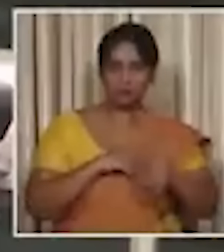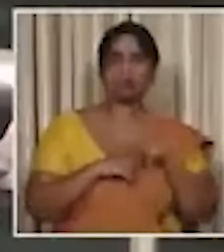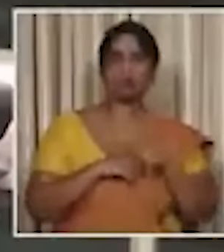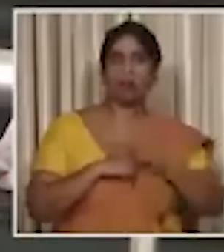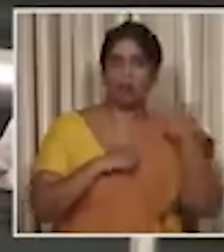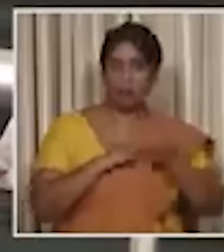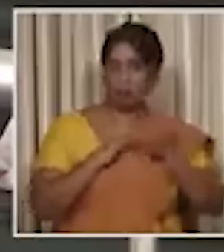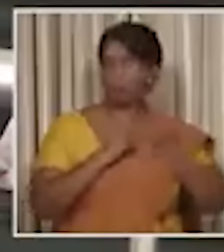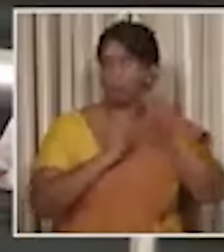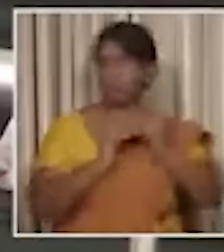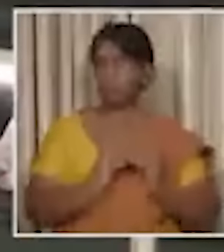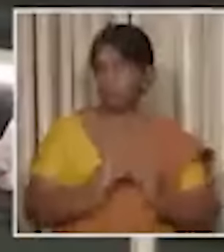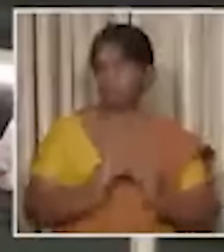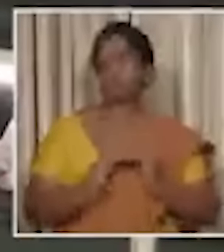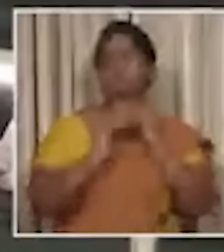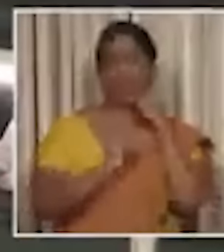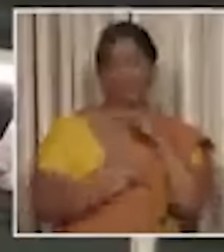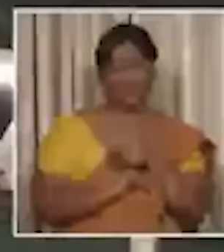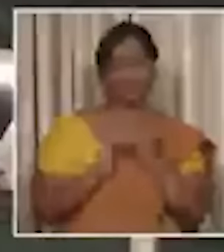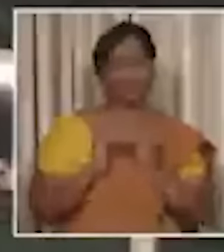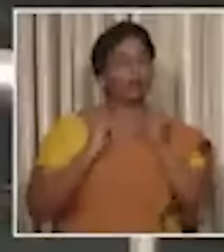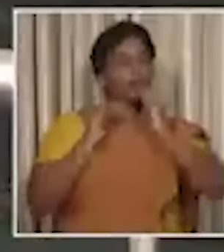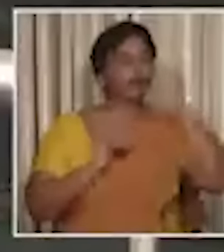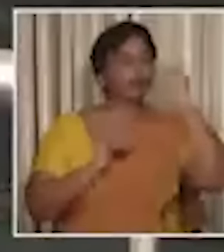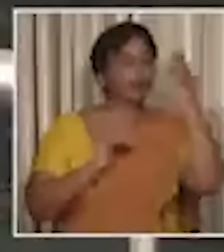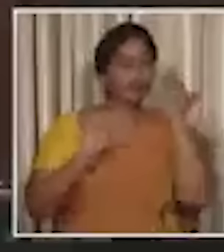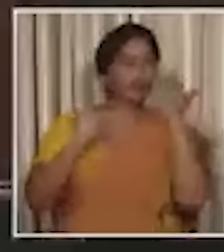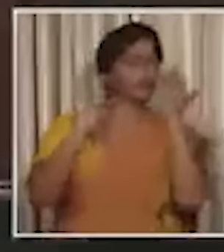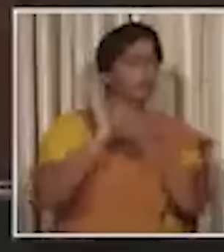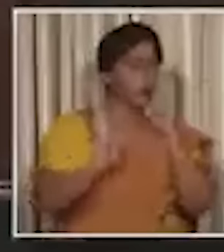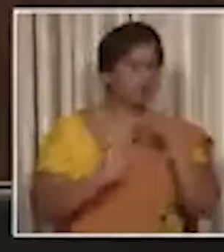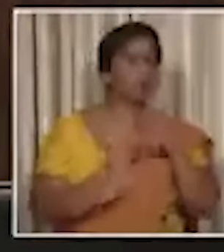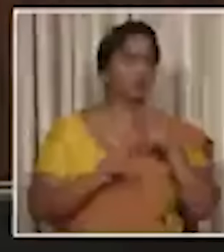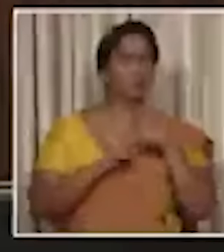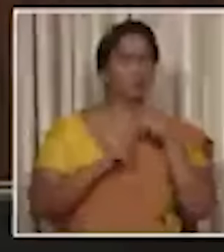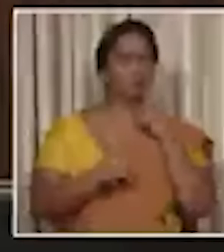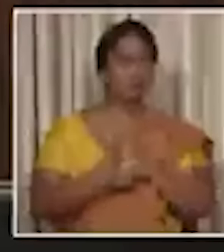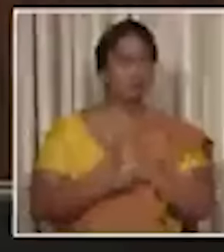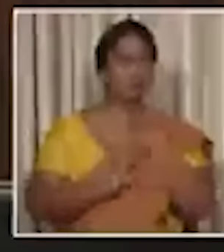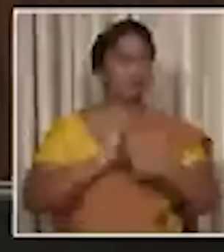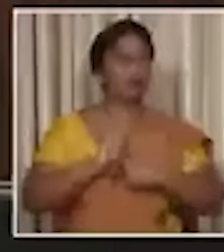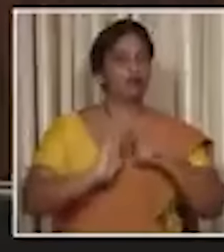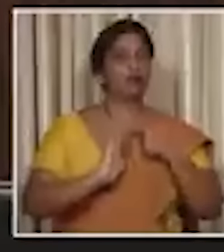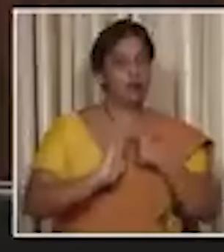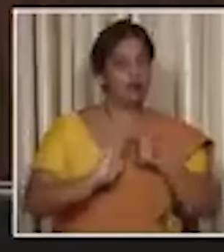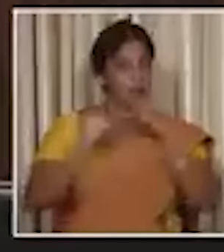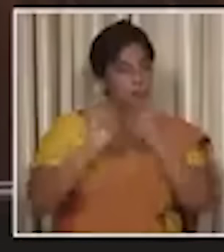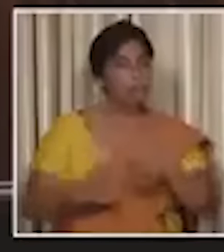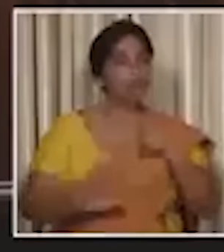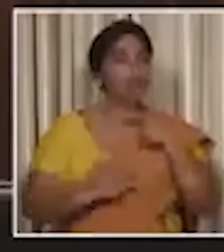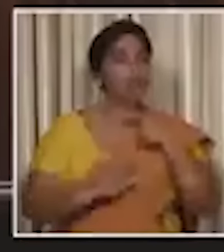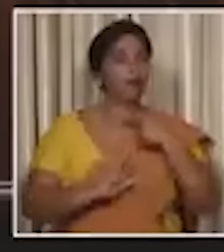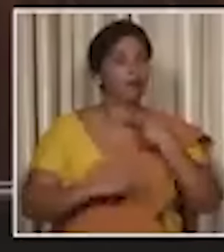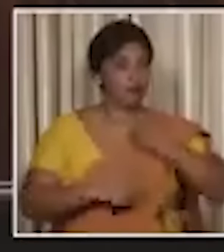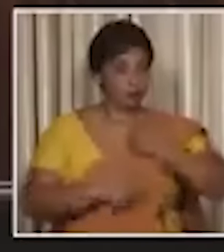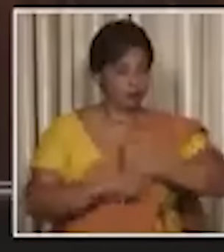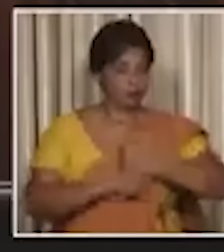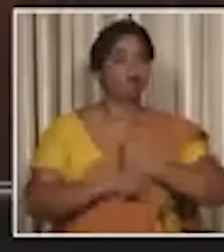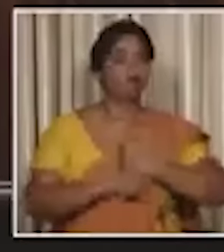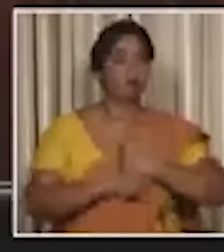ஒரு அரசாங்கமாகவே செயற்பட வேண்டும். அது சகல அரசாங்கத்தினும் பொறுப்பாகவும் சகல அரசாங்கத்தினும் கடமையாகும். எனவே அந்த கடமையை